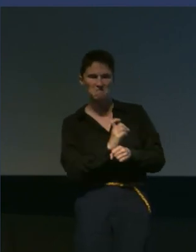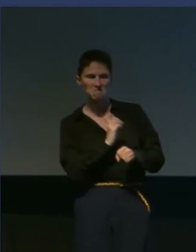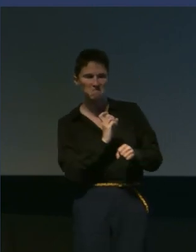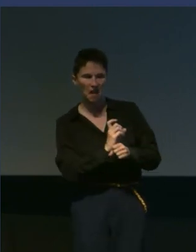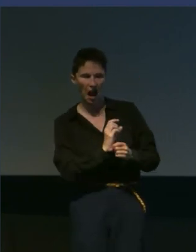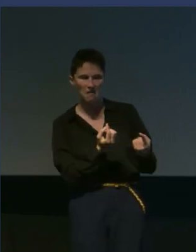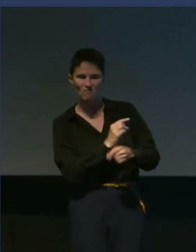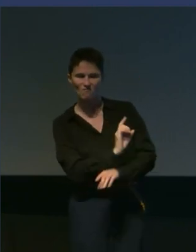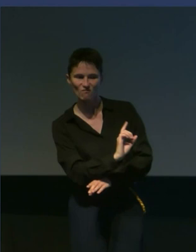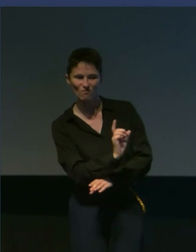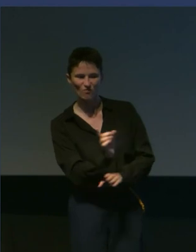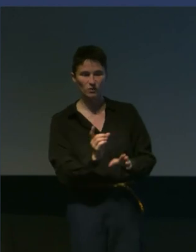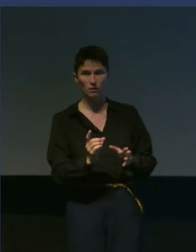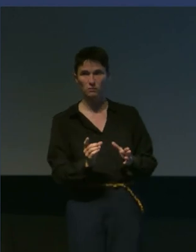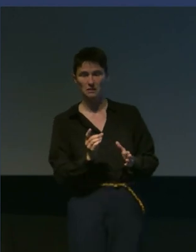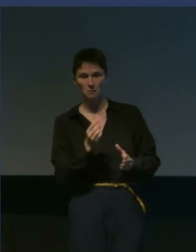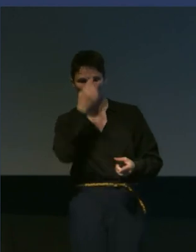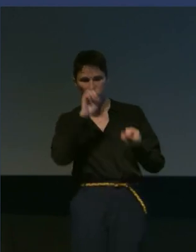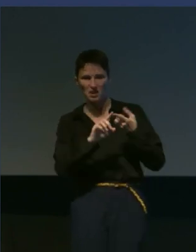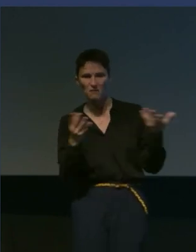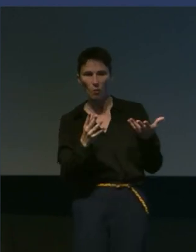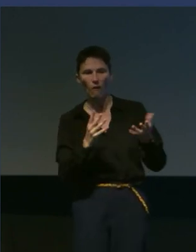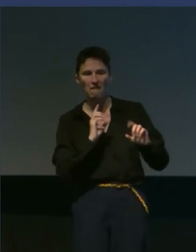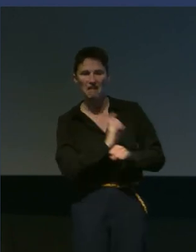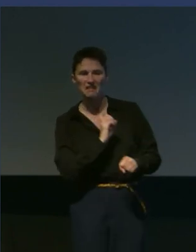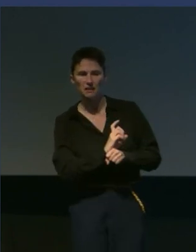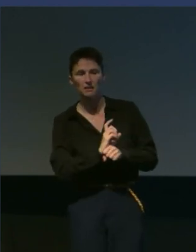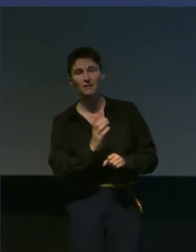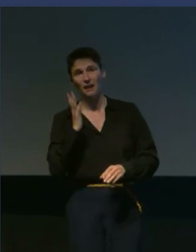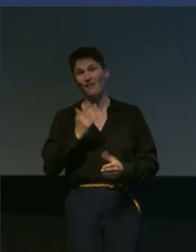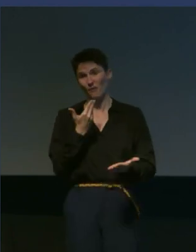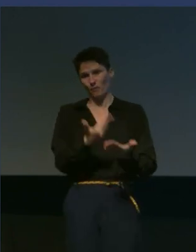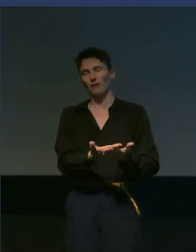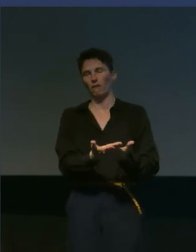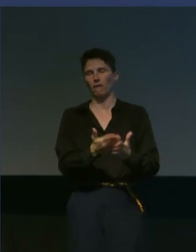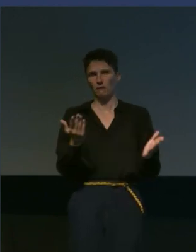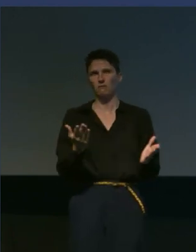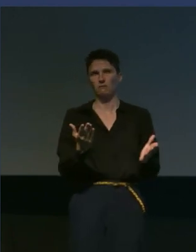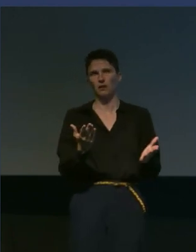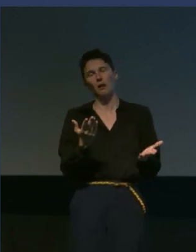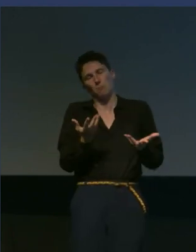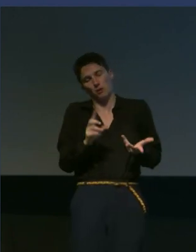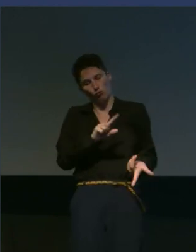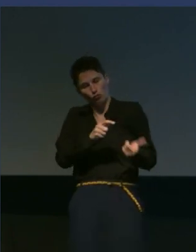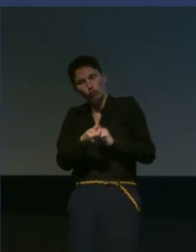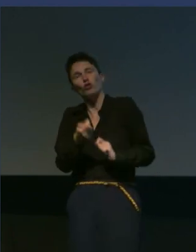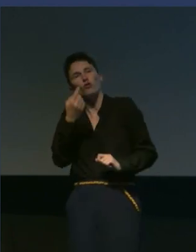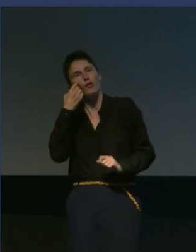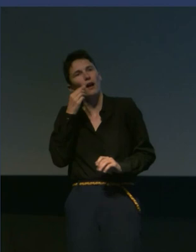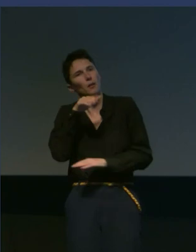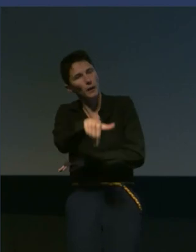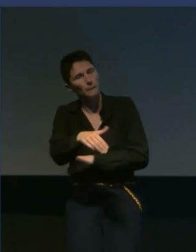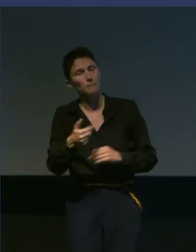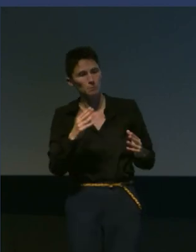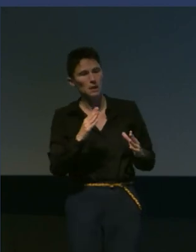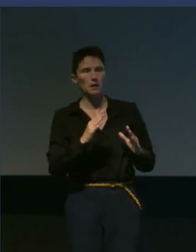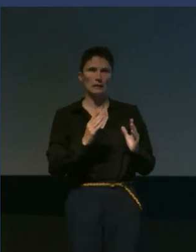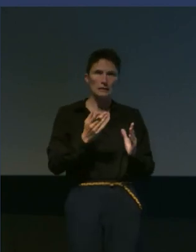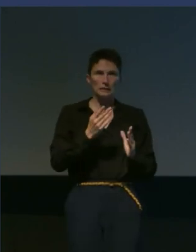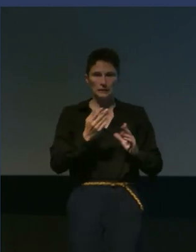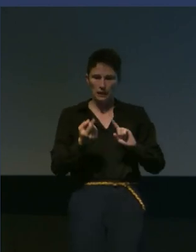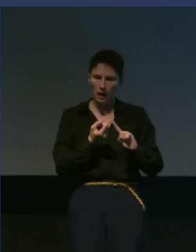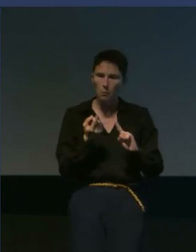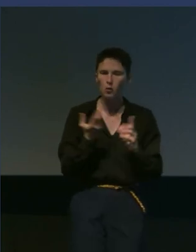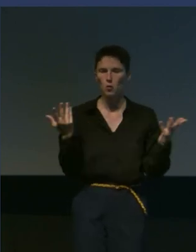C'est vraiment leur procédé, sans doute. On verra plus tard que ça a changé. Mais en tout cas, c'était très important